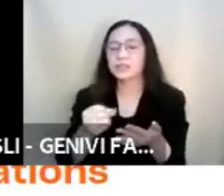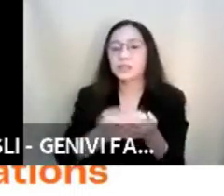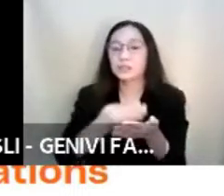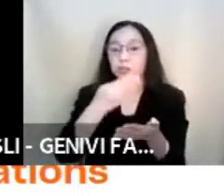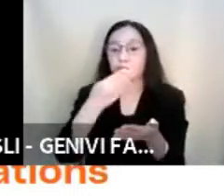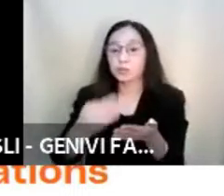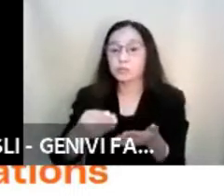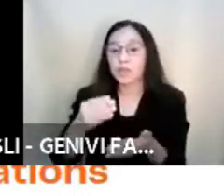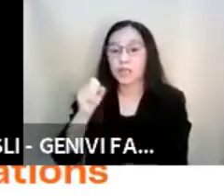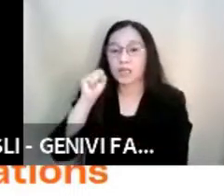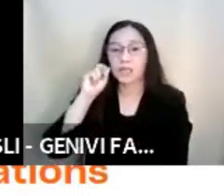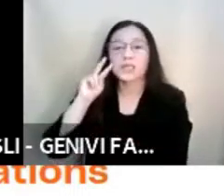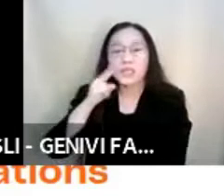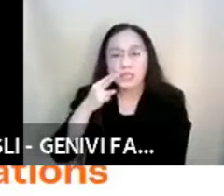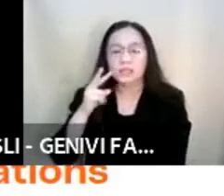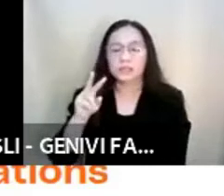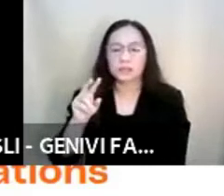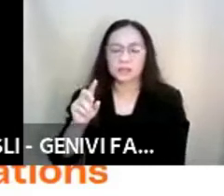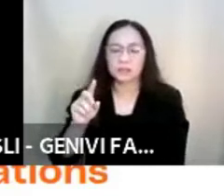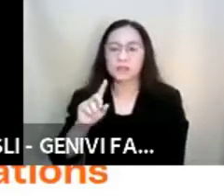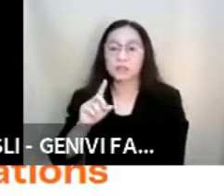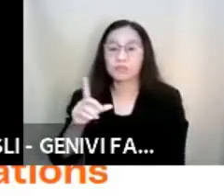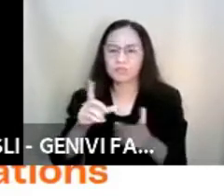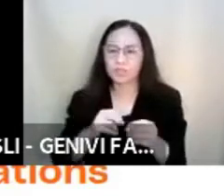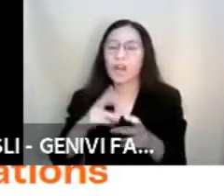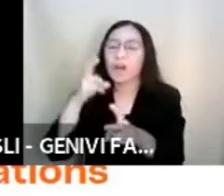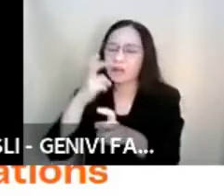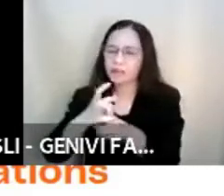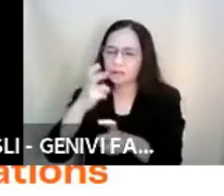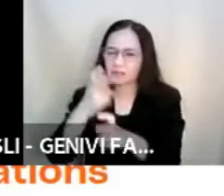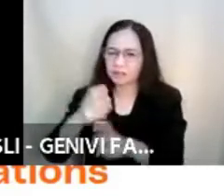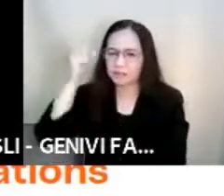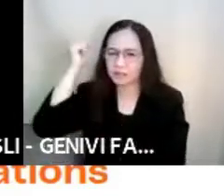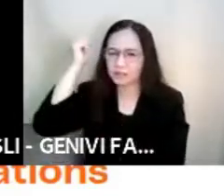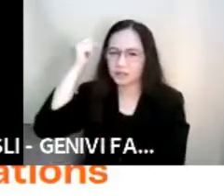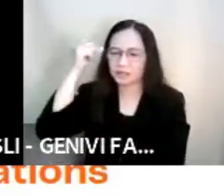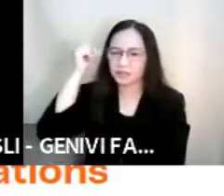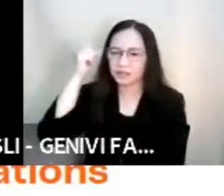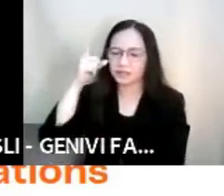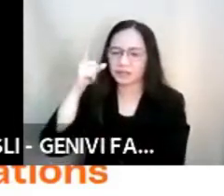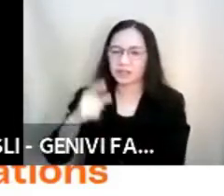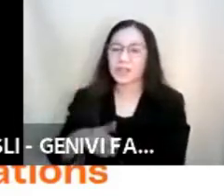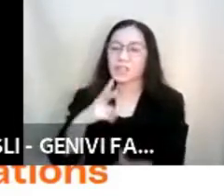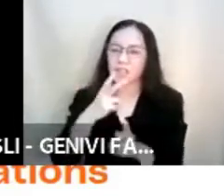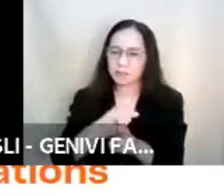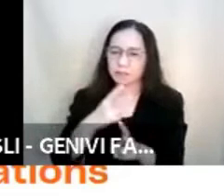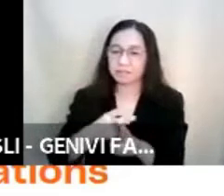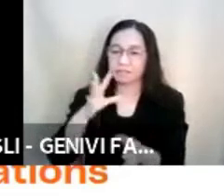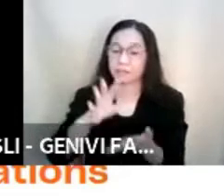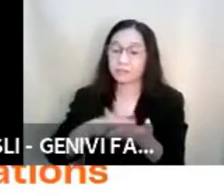ang gagawin niyo. Ang hirap po nilang maintindihan yon or ang hirap nilang matutunan